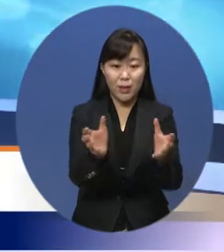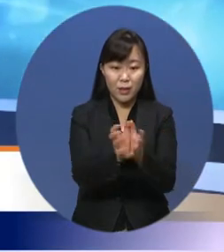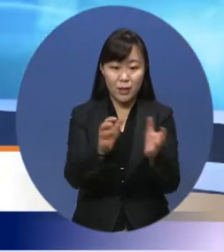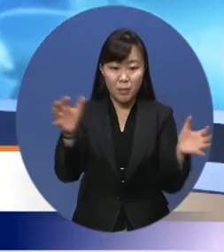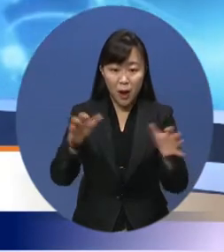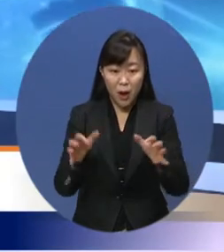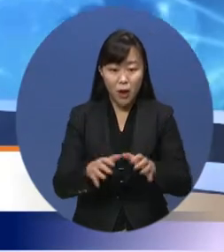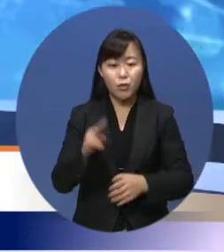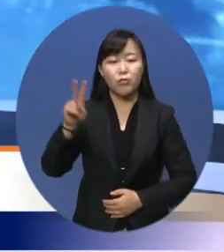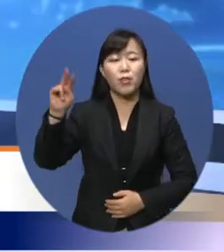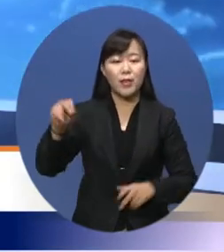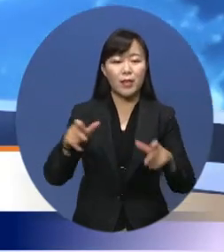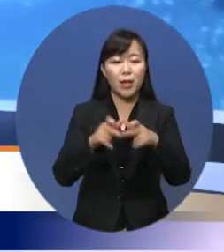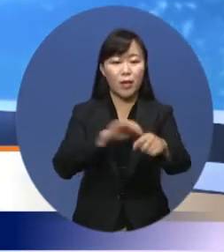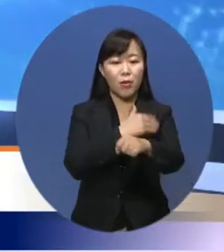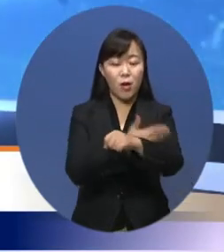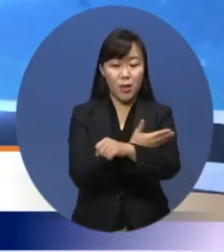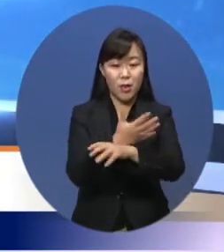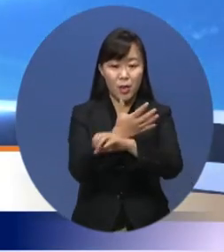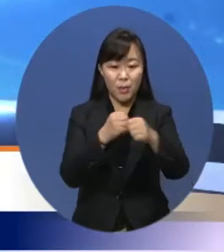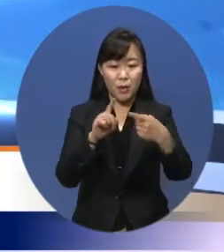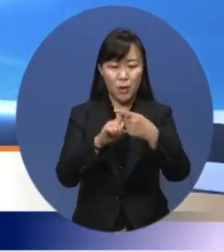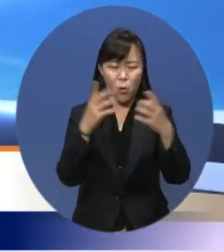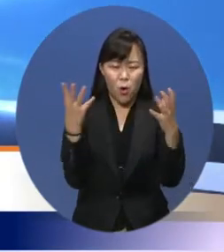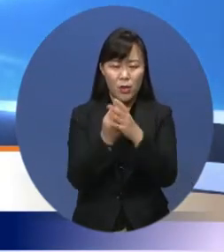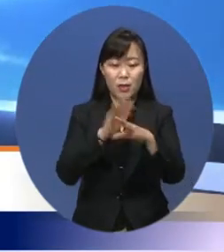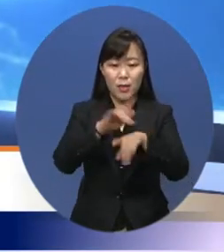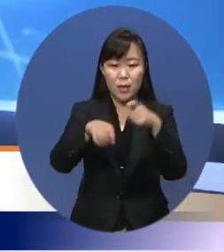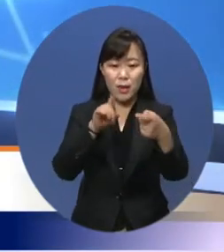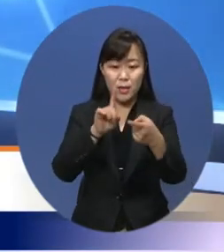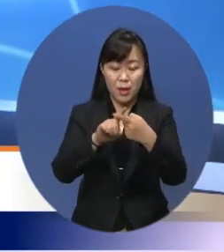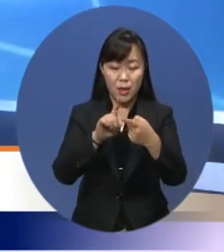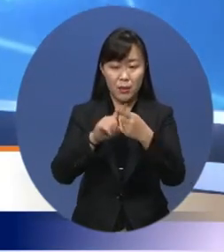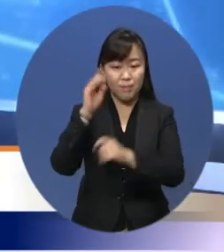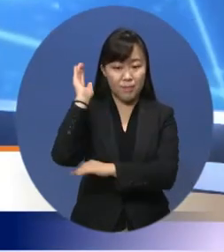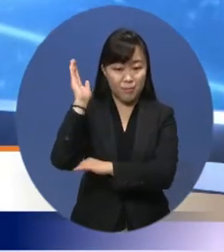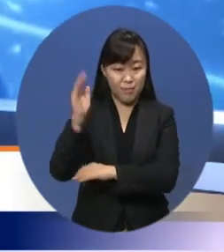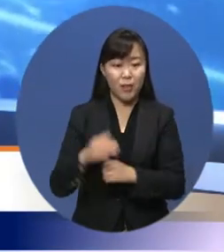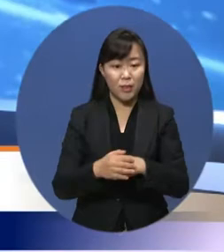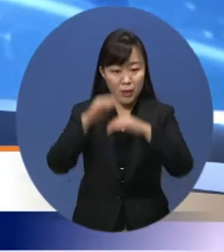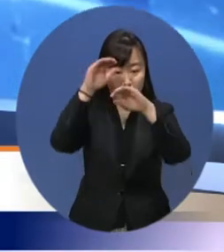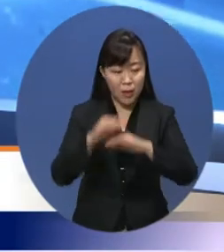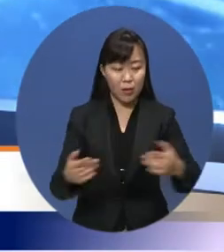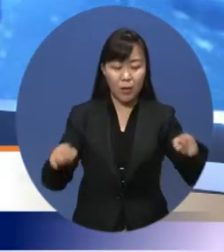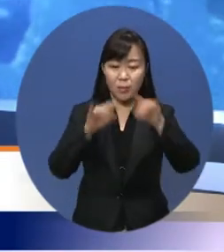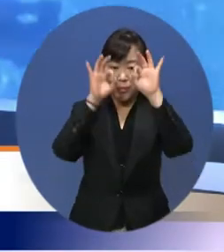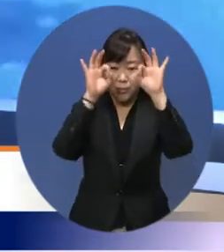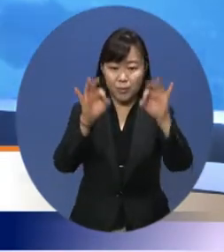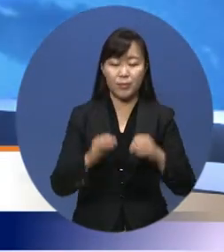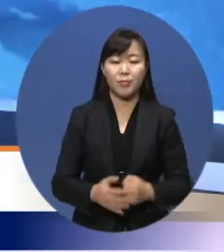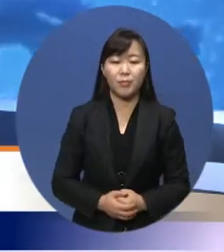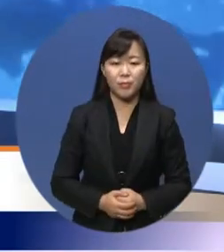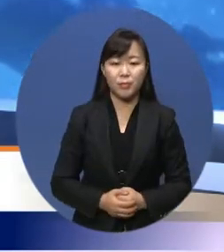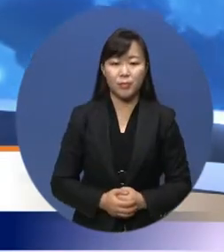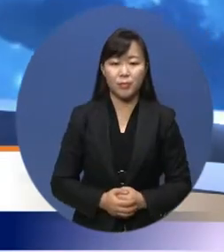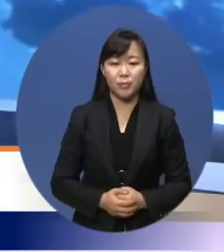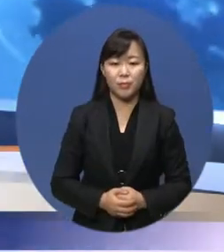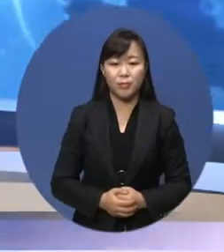유엔 장애인 권리협약의 완전한 이행에 대한 목소리를 높였습니다. 그 목소리를 서정용 기자가